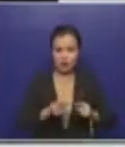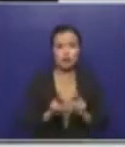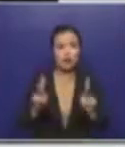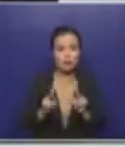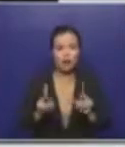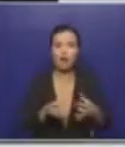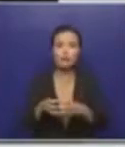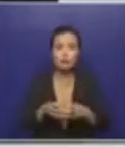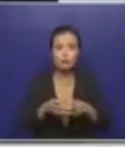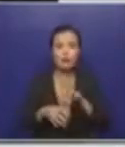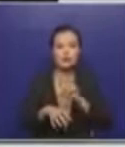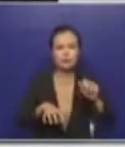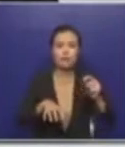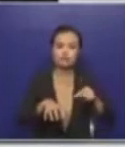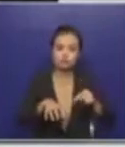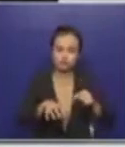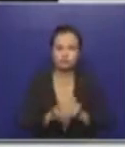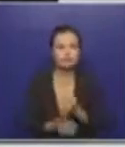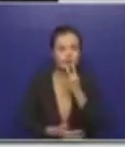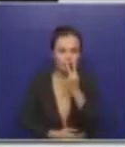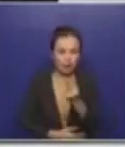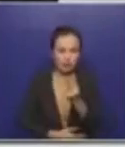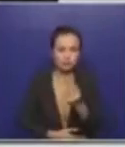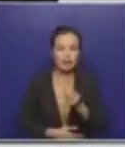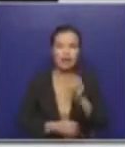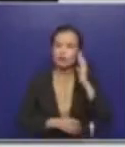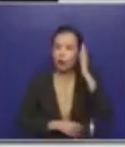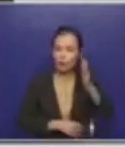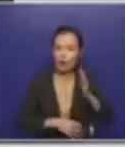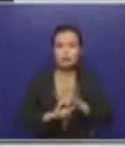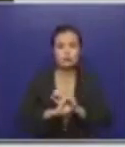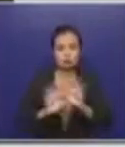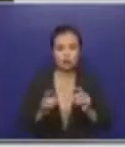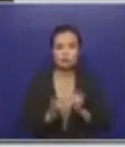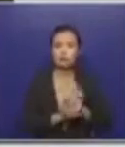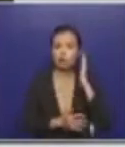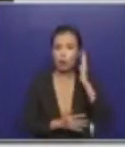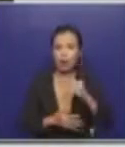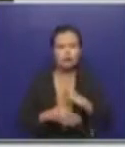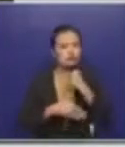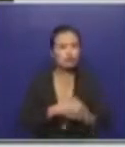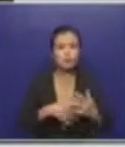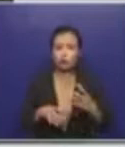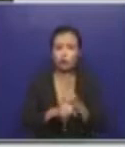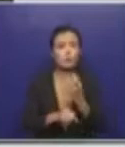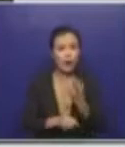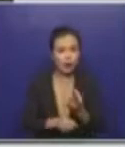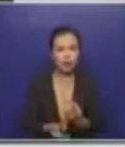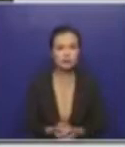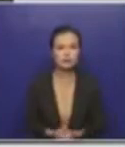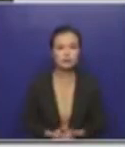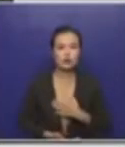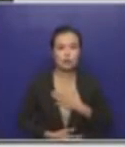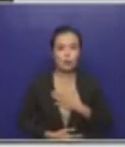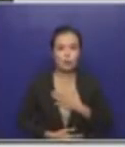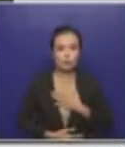ยู่ในสภาแห่งนี้นะครับเราเห็นปลายทางชัดเจนครับว่าต่อจากนี้เนี่ยจุดจบมันอยู่ที่ไหนท่านประธานครับผมขออนุญา